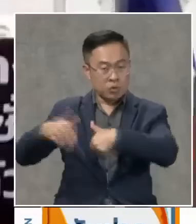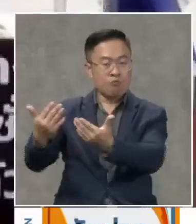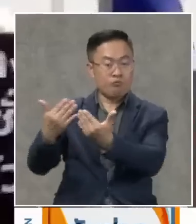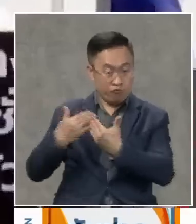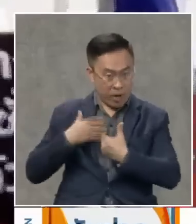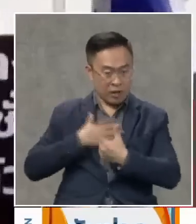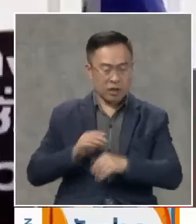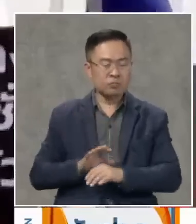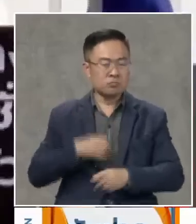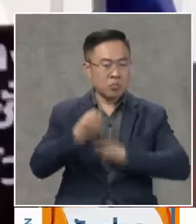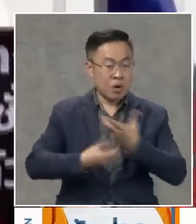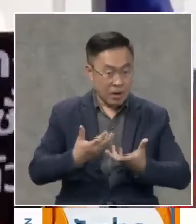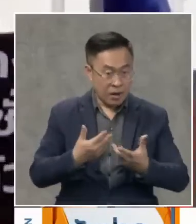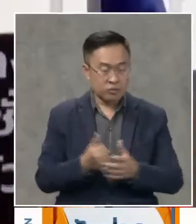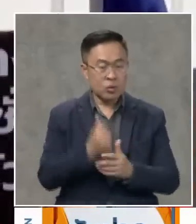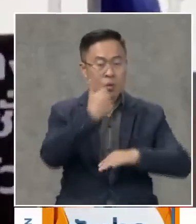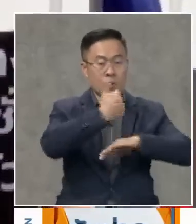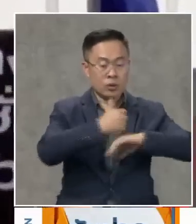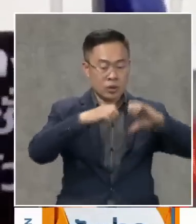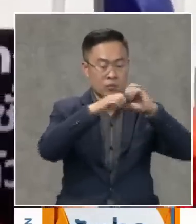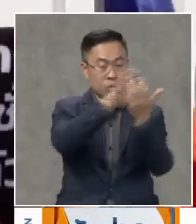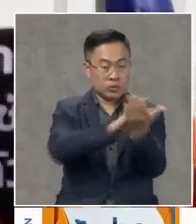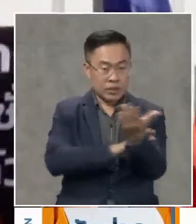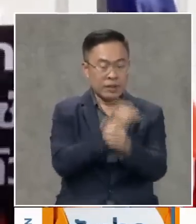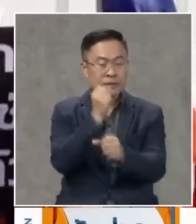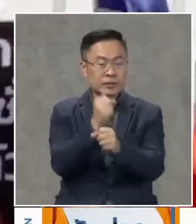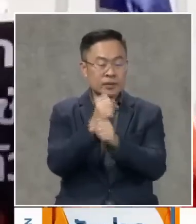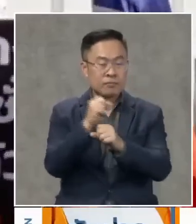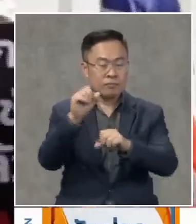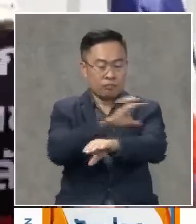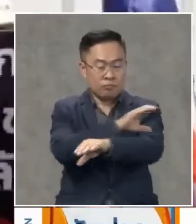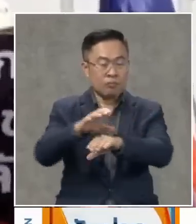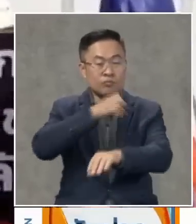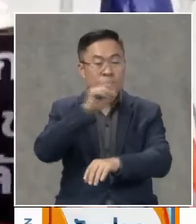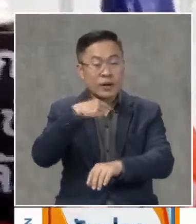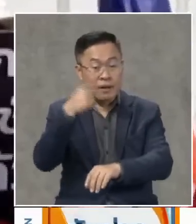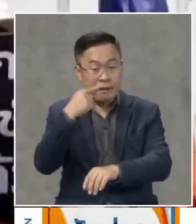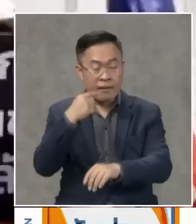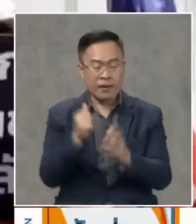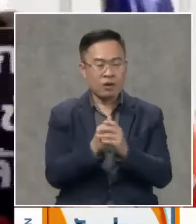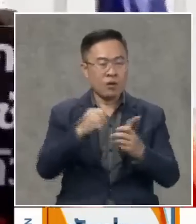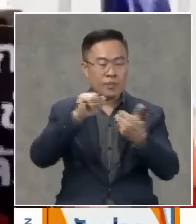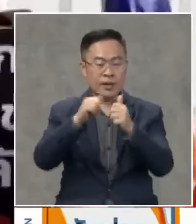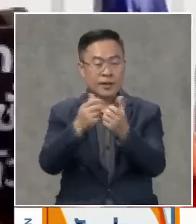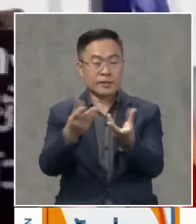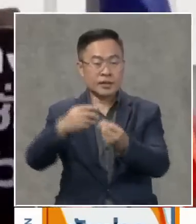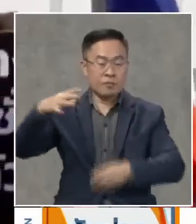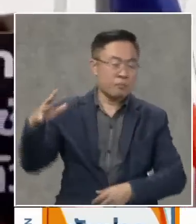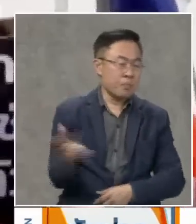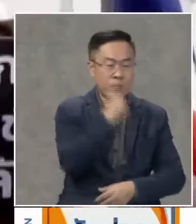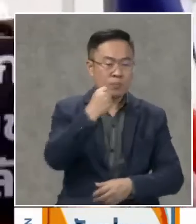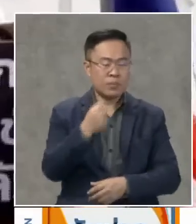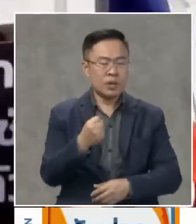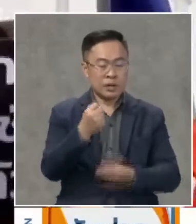งการชี้นำให้กับหัวหน้าพรรคภูมิใจไทยนี่สิสำคัญเขารู้กันหมดว่าใครเป็นคนชี้นำนะ